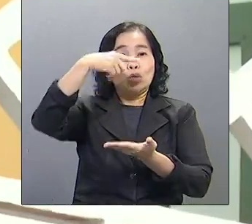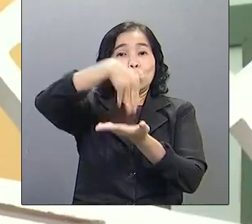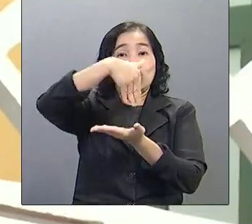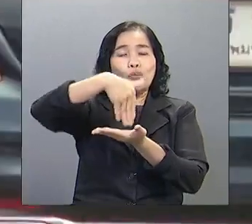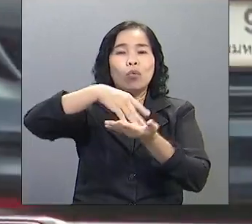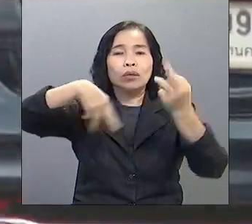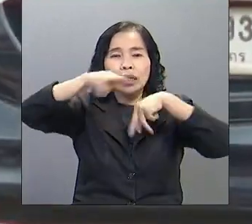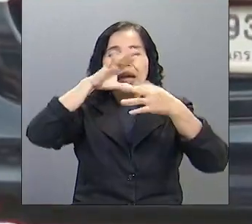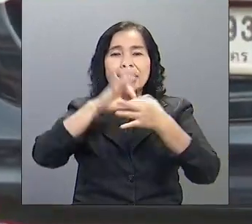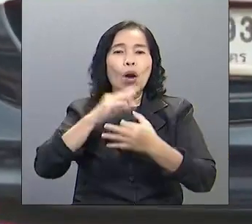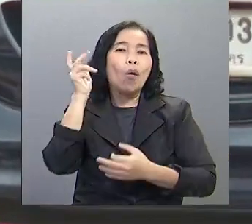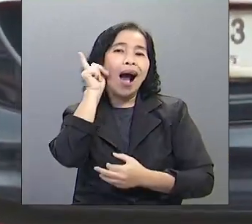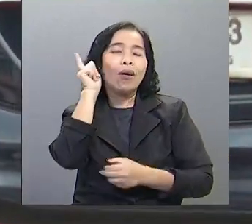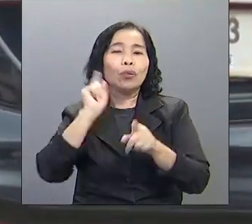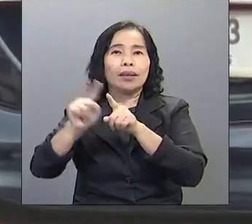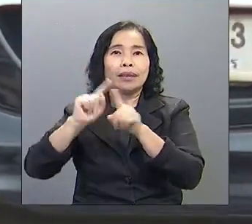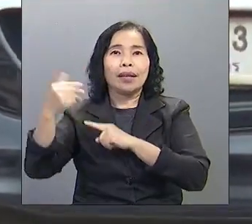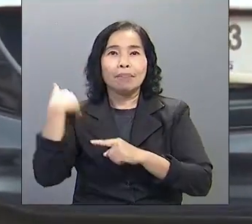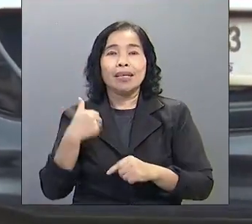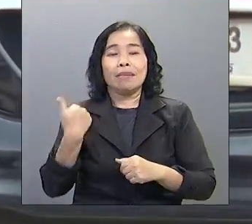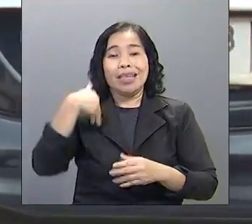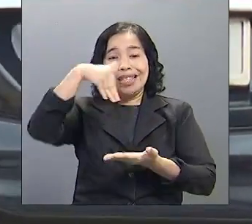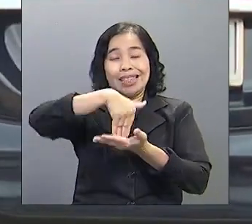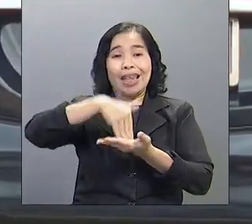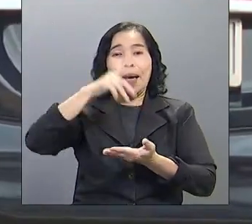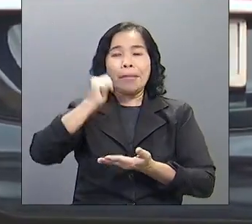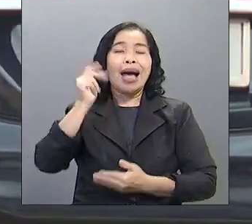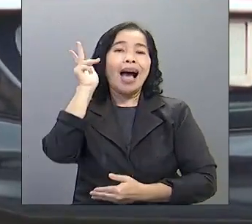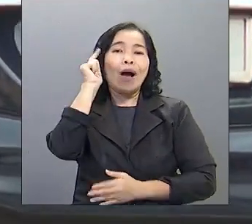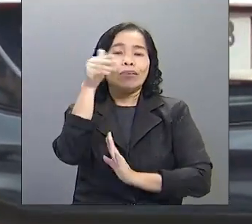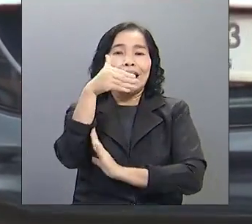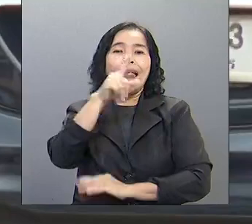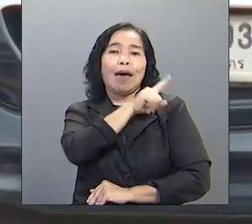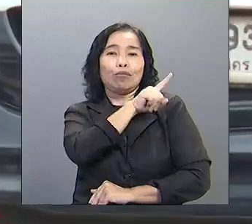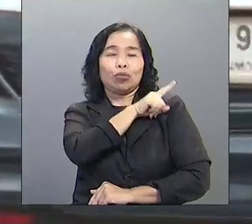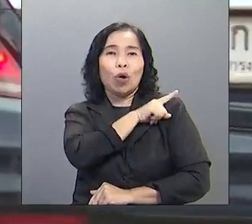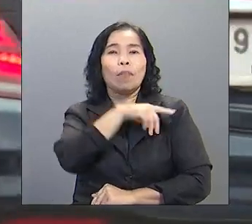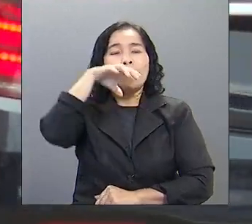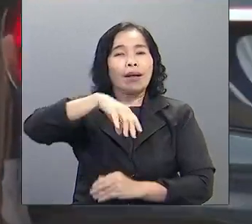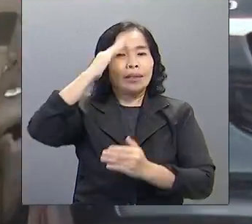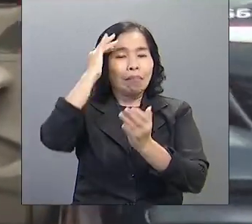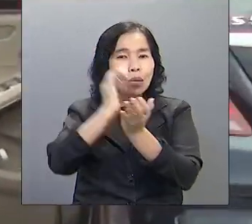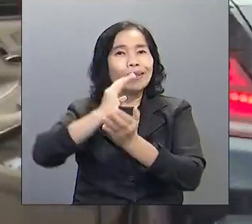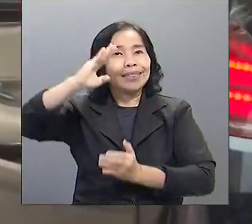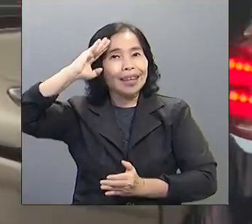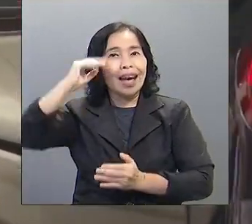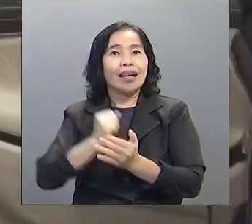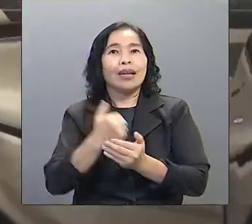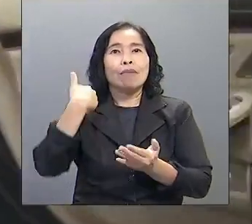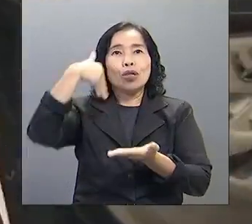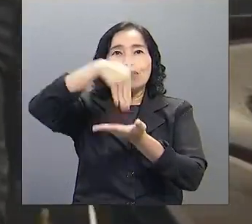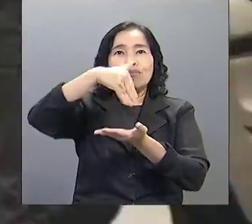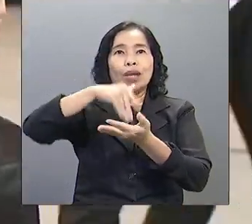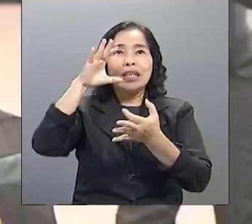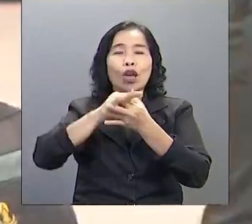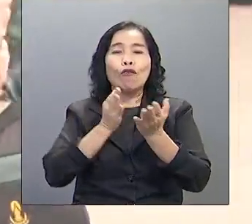การข่าวส่วนหน้ามีสำนักงานข่าวกรองแห่งชาติเป็นแกนหลักกองบัญชาการตำรวจสันติบาลหน่วยข่าวกรองทางทห